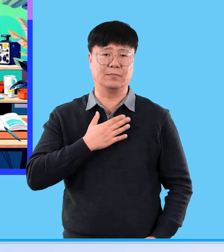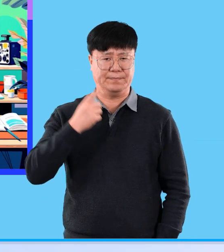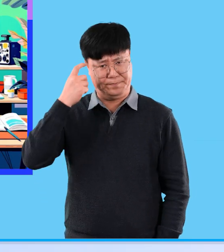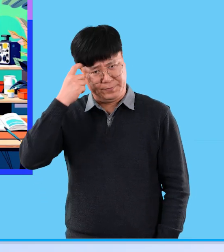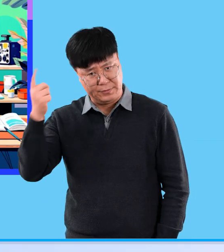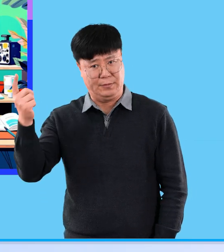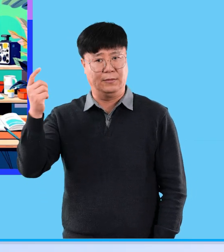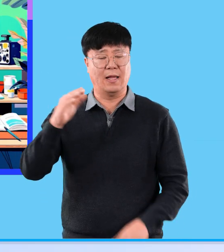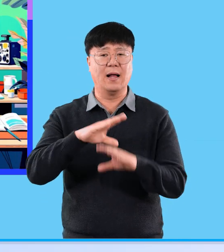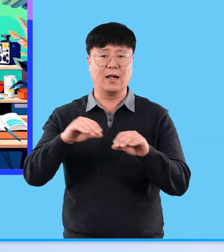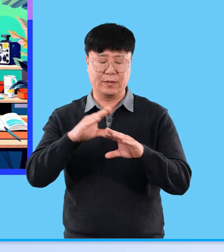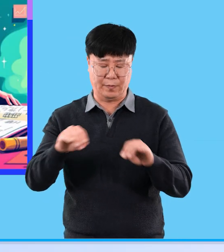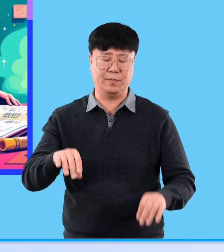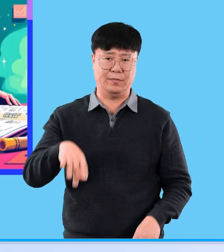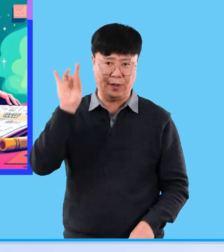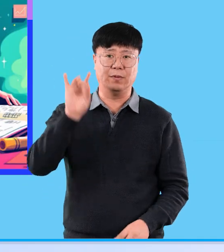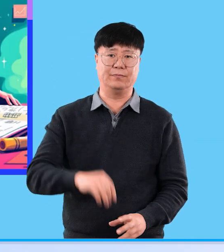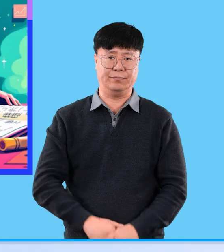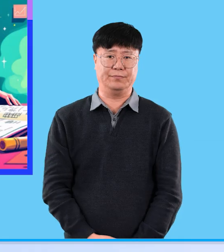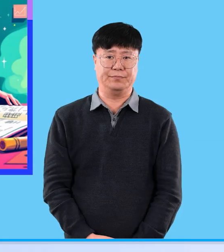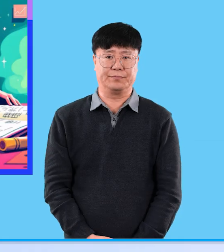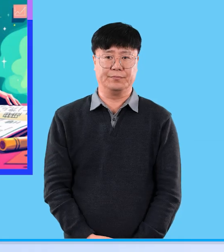영감과 해석에서 비롯됩니다.